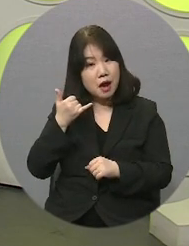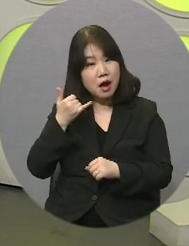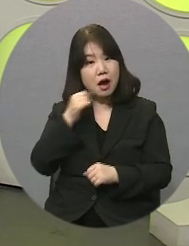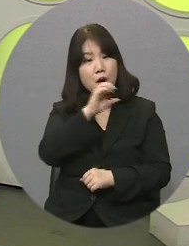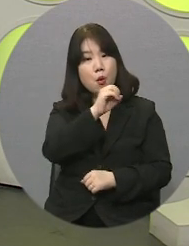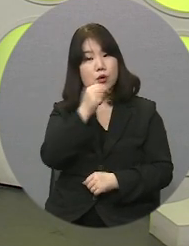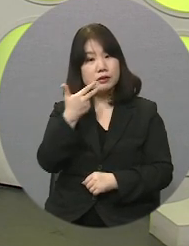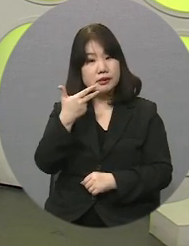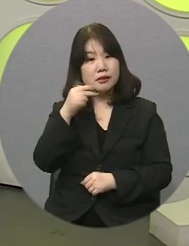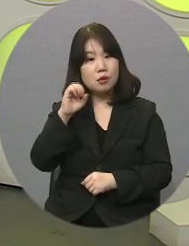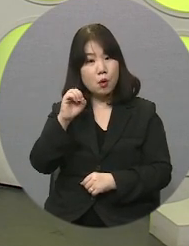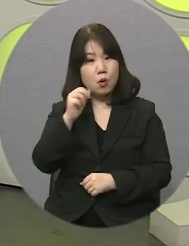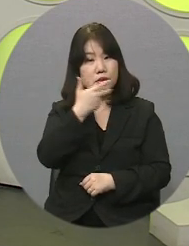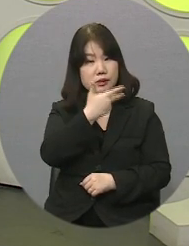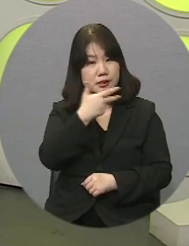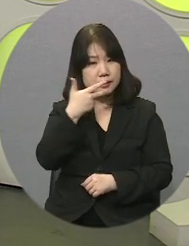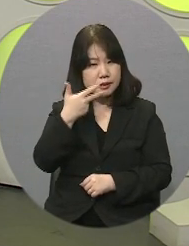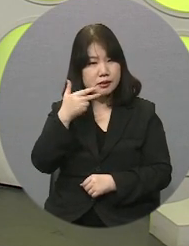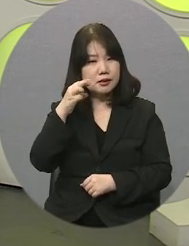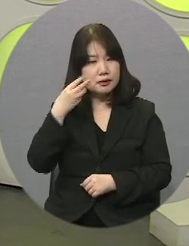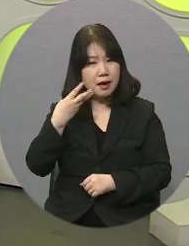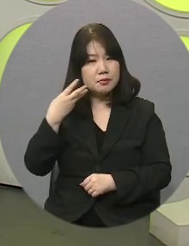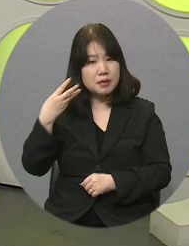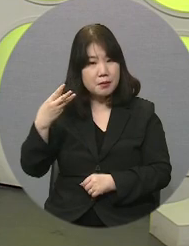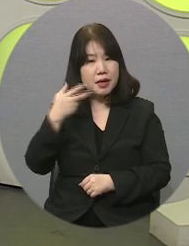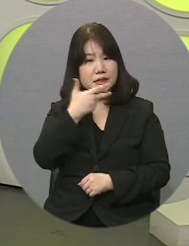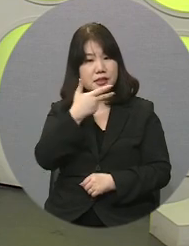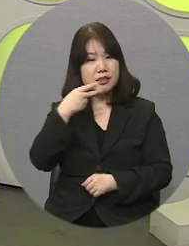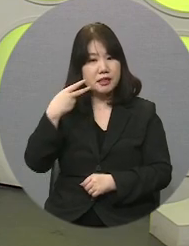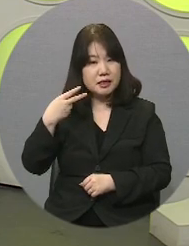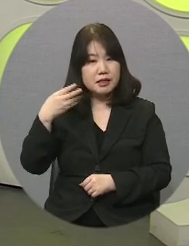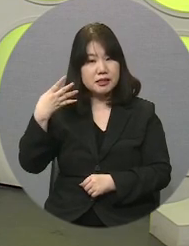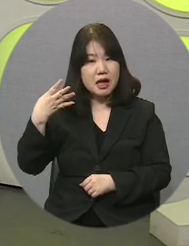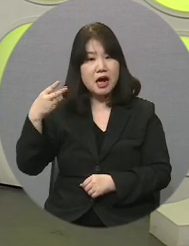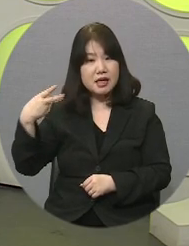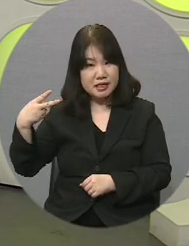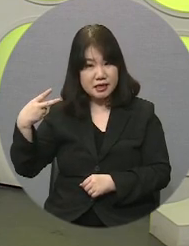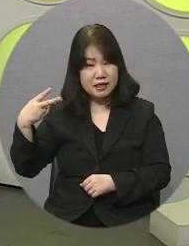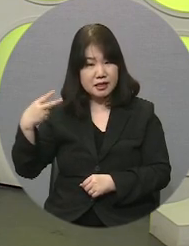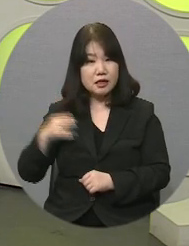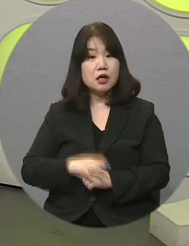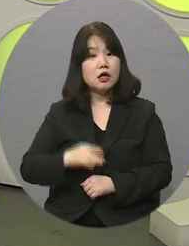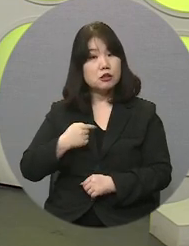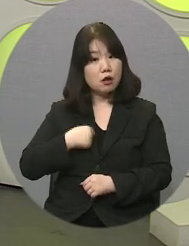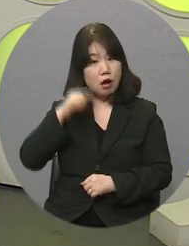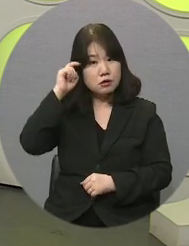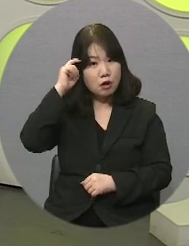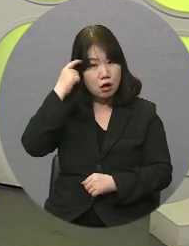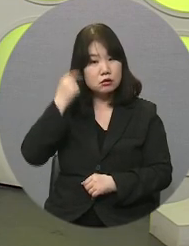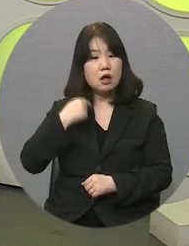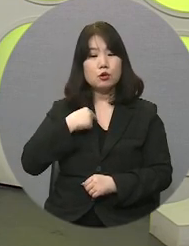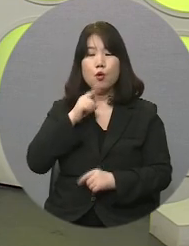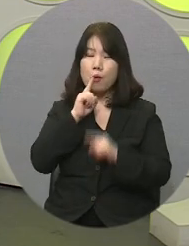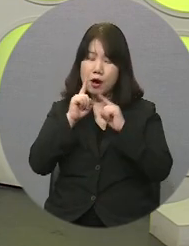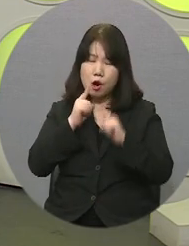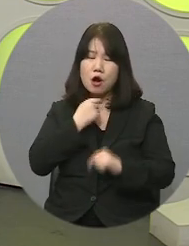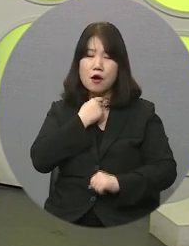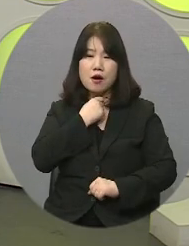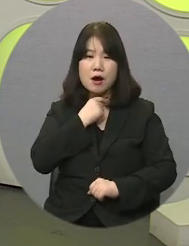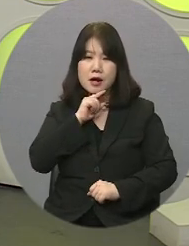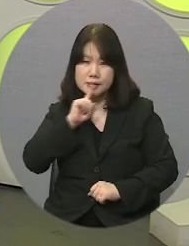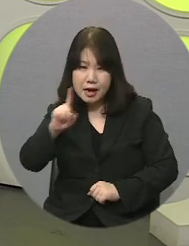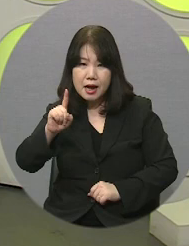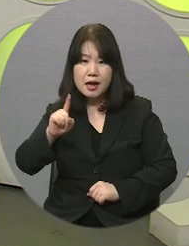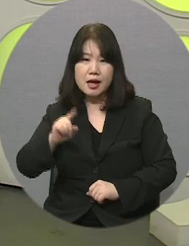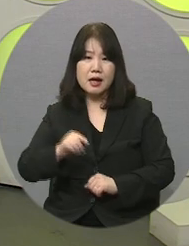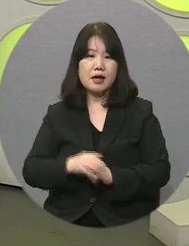7 9 7 7 3 3 에 7 들 4 둘로 전화하셔서 내가 생각하는 나도 말 좀 합시다 않은